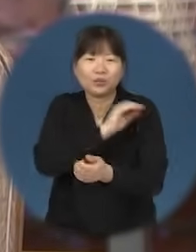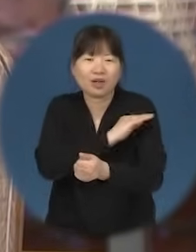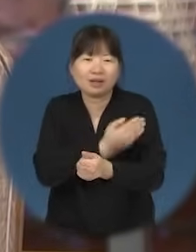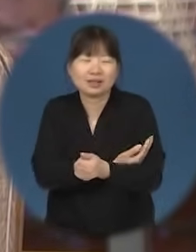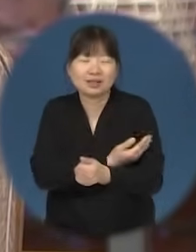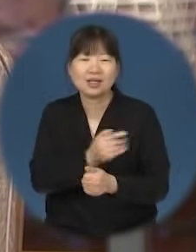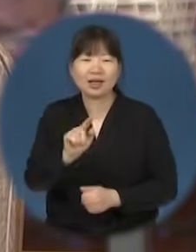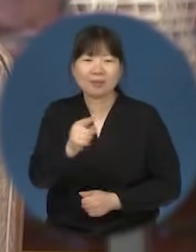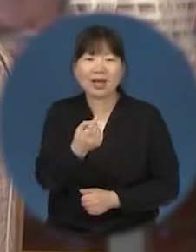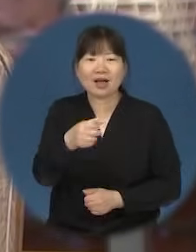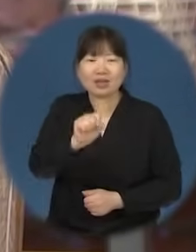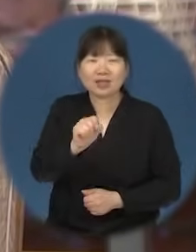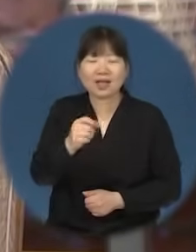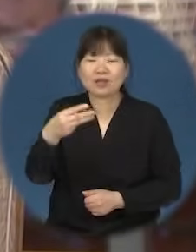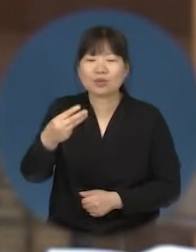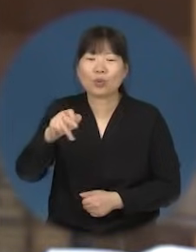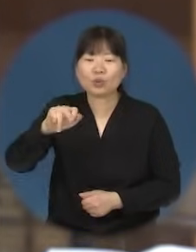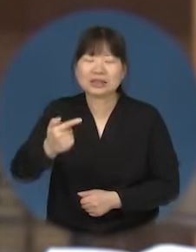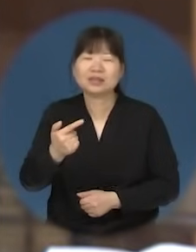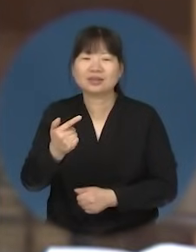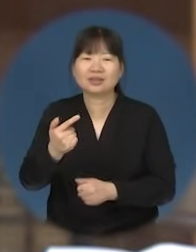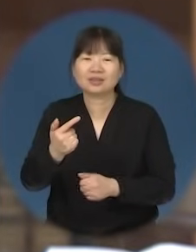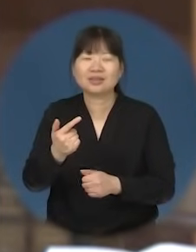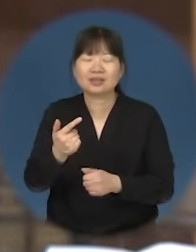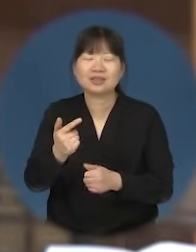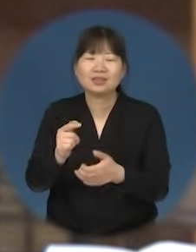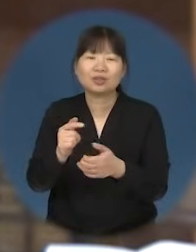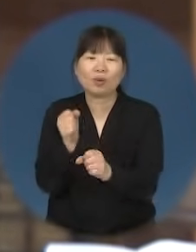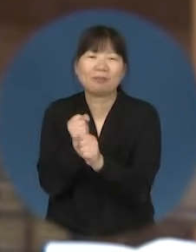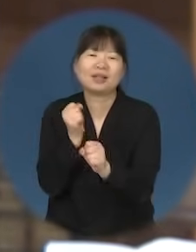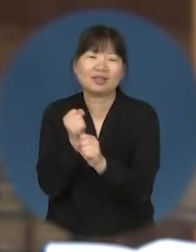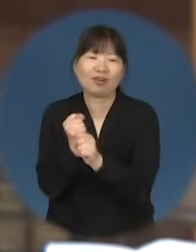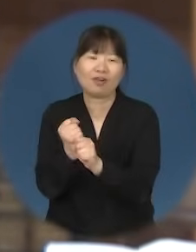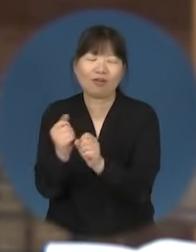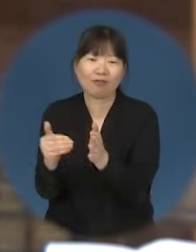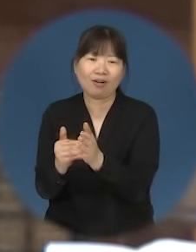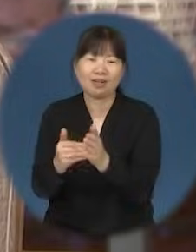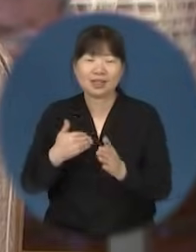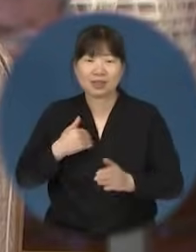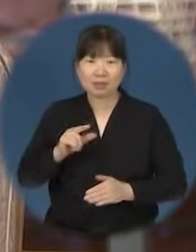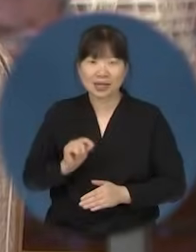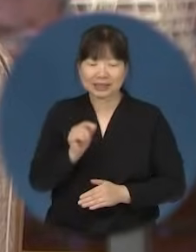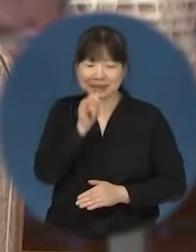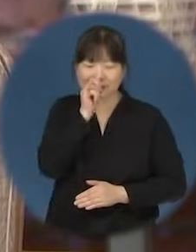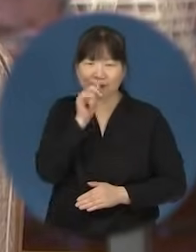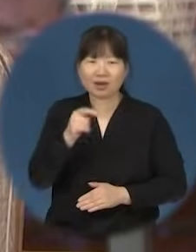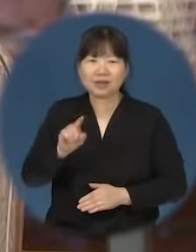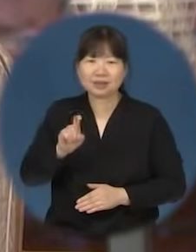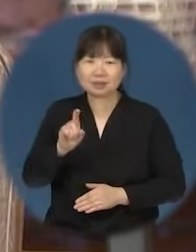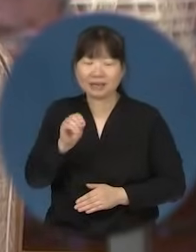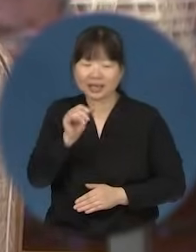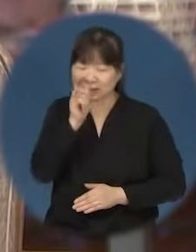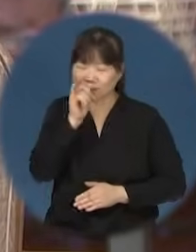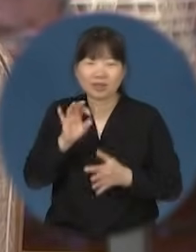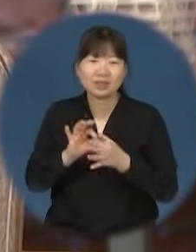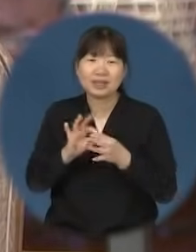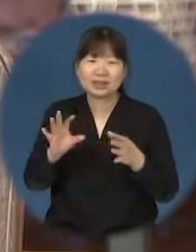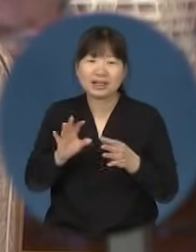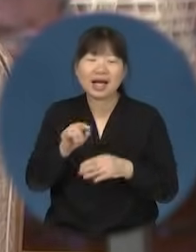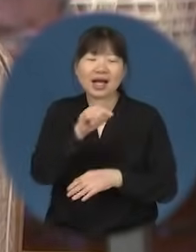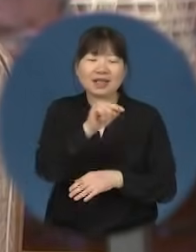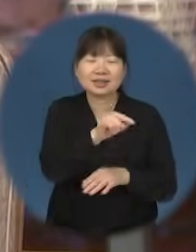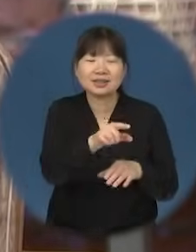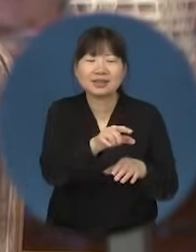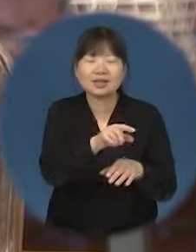개의 토큰으로 만든 거야. 그래서 내가 만 원이니까 10만 원이니까 그 토큰을 사면 예.